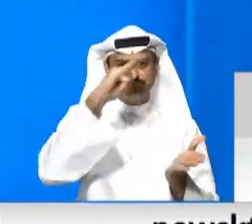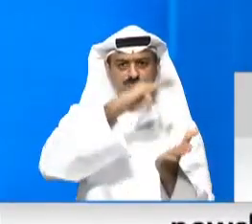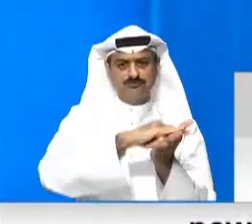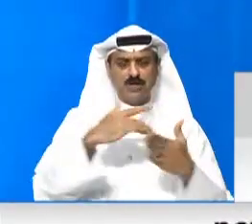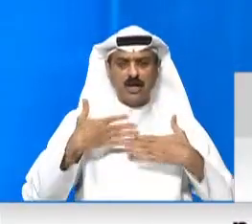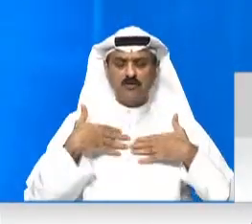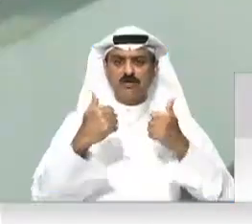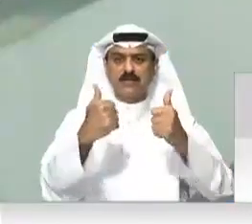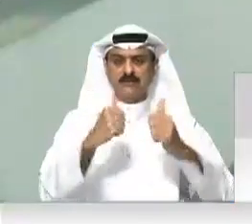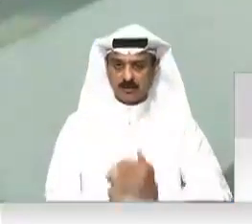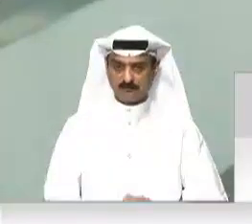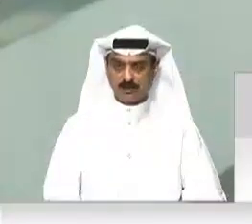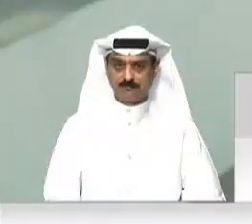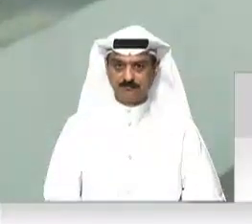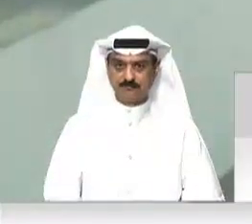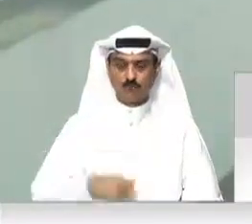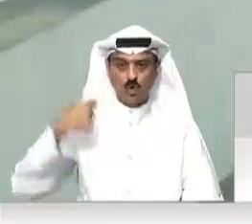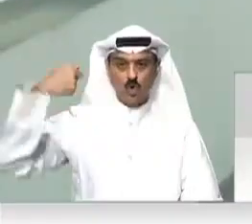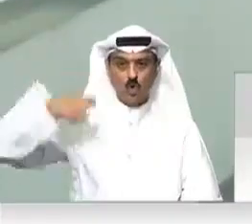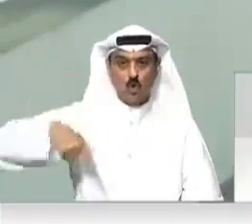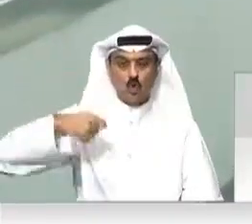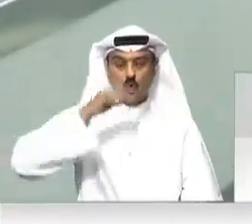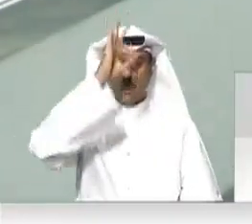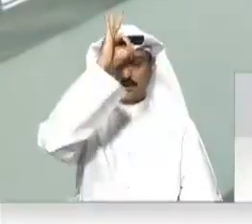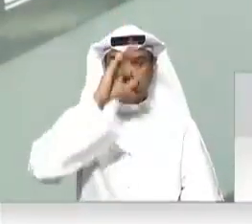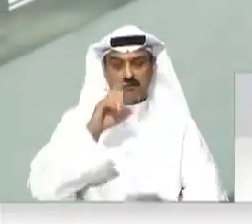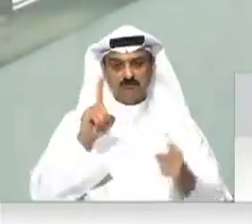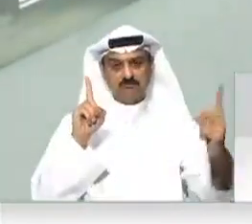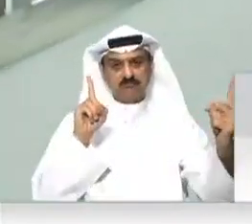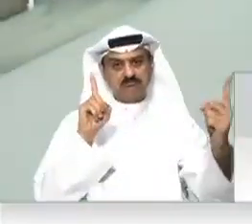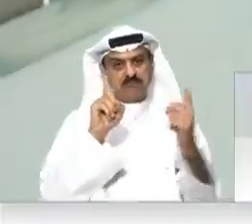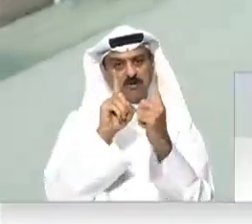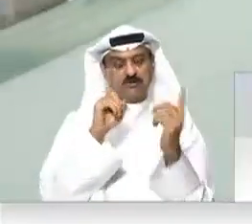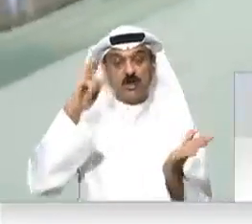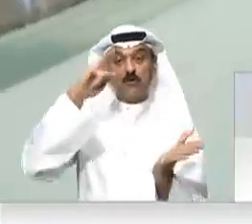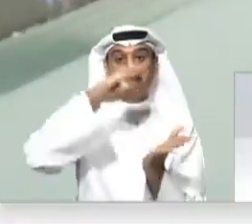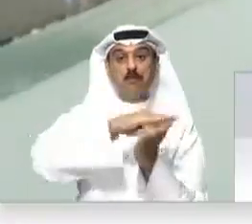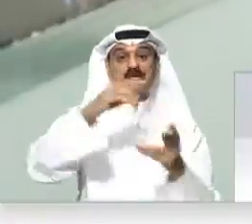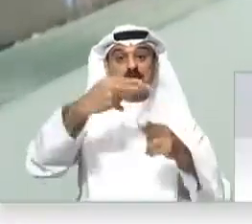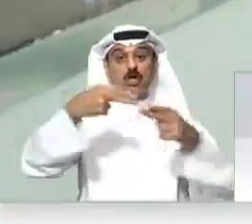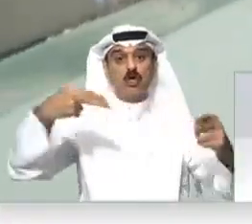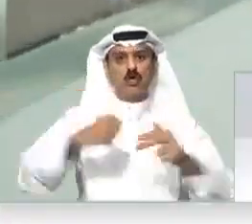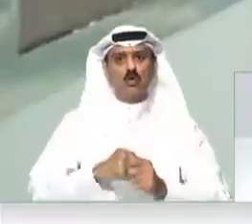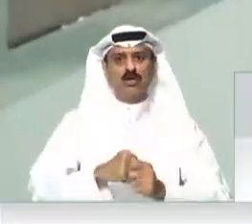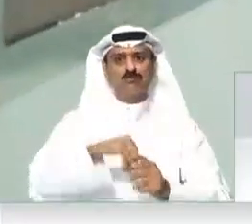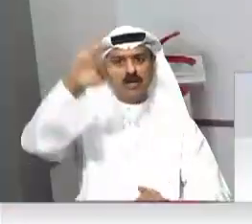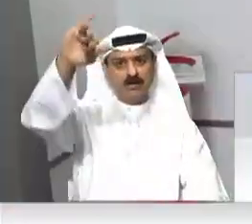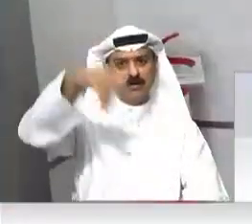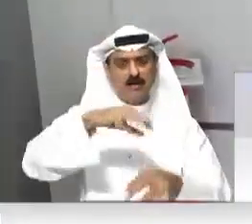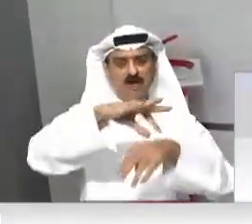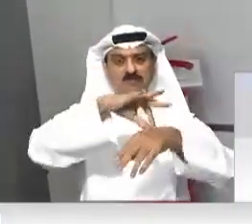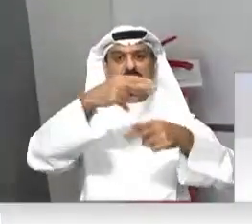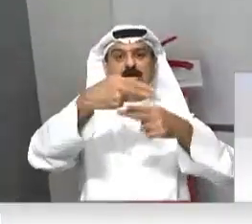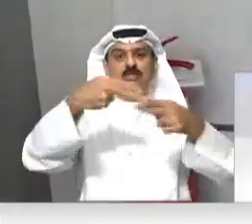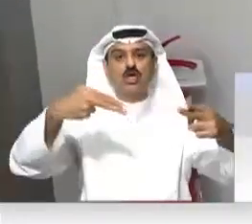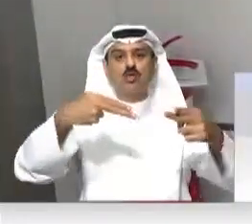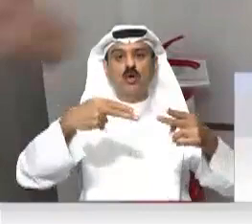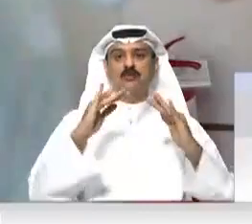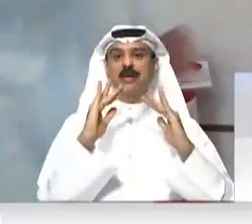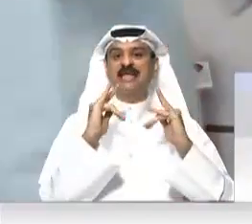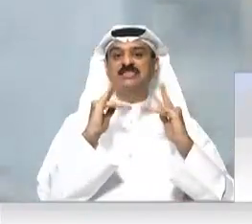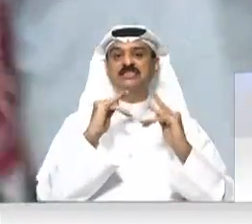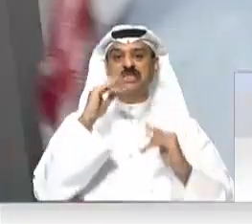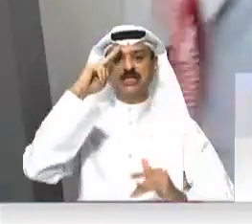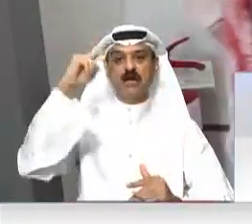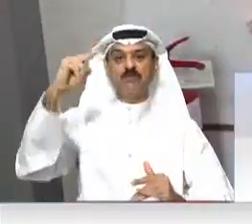خلال استقبال الشيخ طلال الخالد اليوم في مطار الكويت الدولي المواطنين الكويتيين القادمين من مطار جدة الدولية في